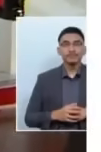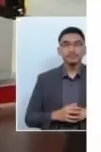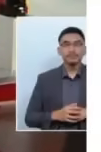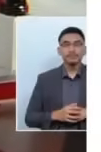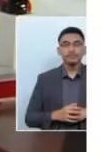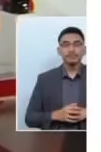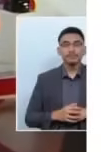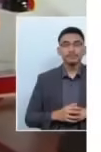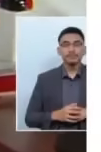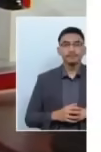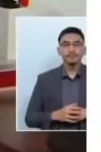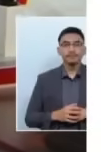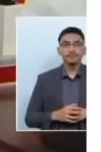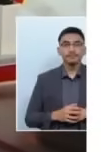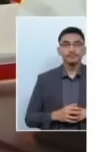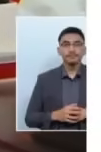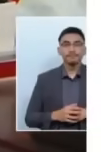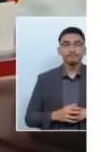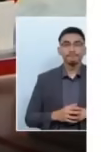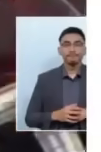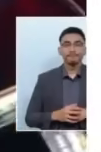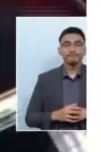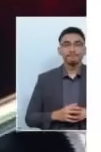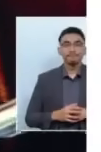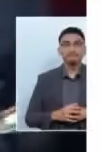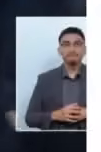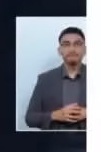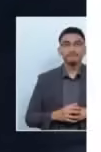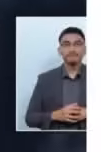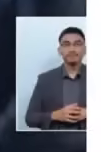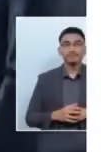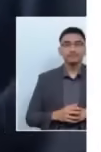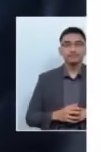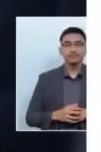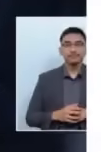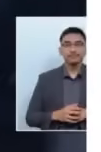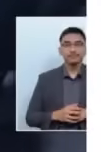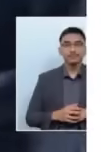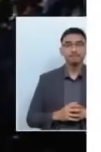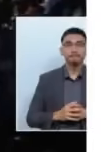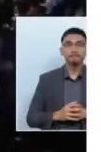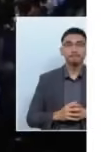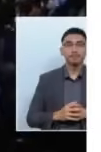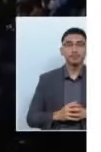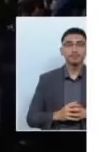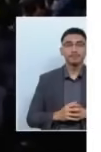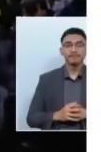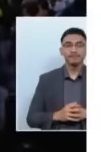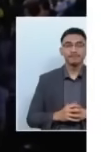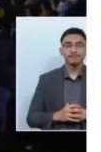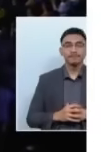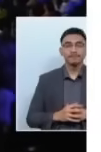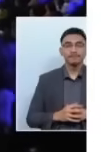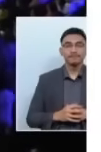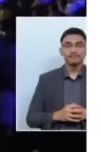betul diperhatikan bahwa dari hasil debat tadi malam kedua kandidat ini bisa menunjukkan kepada publik bahwa Pak Prabowo